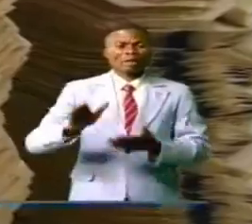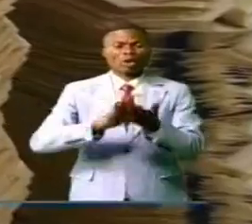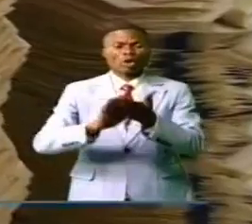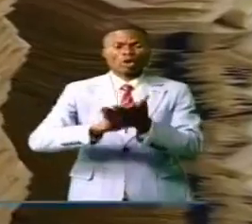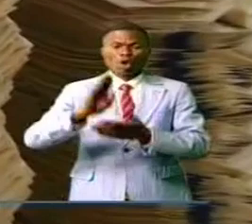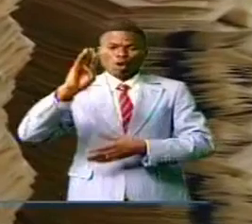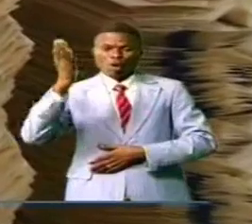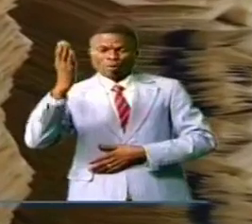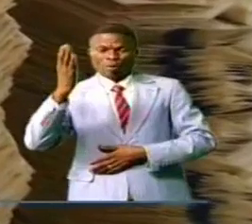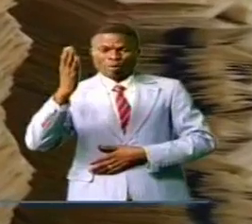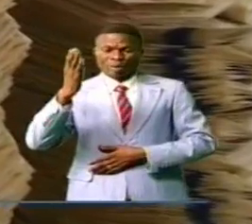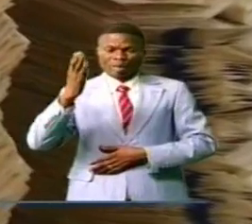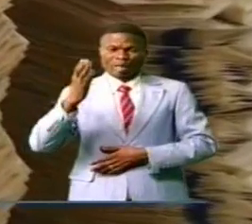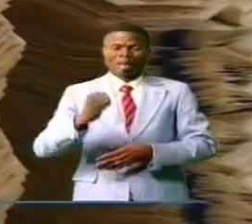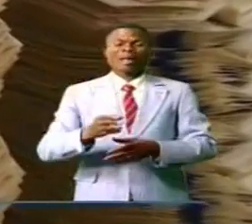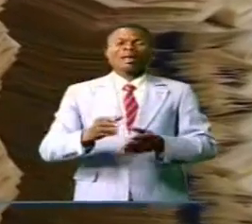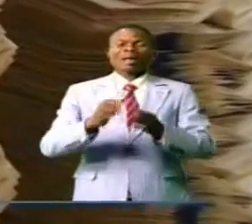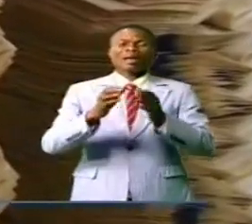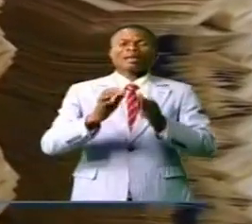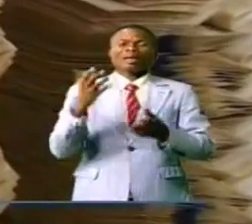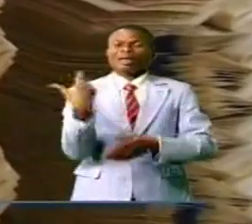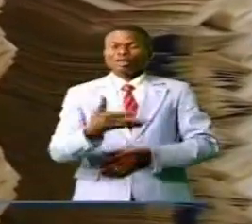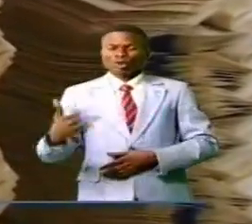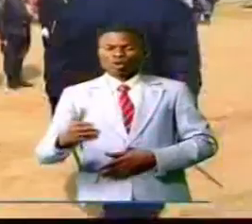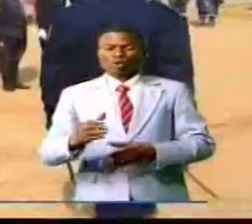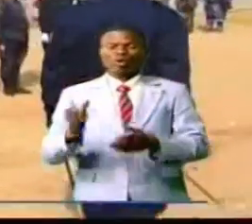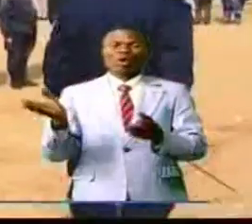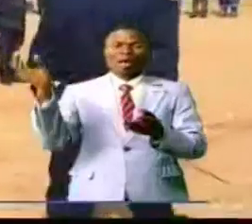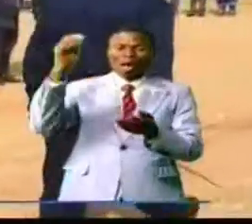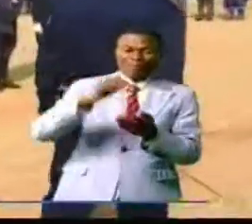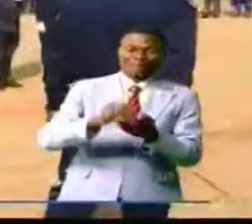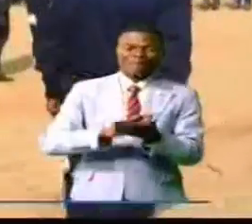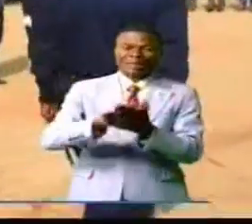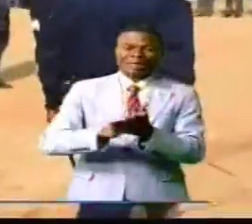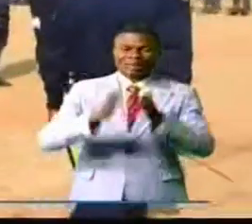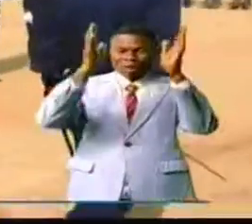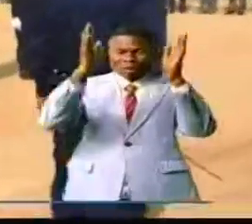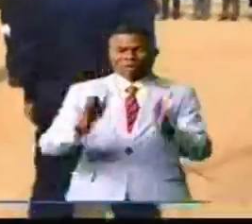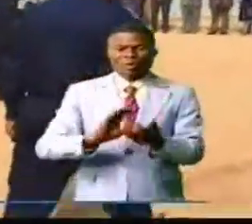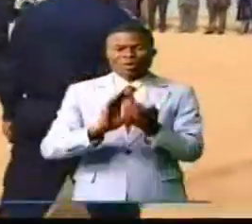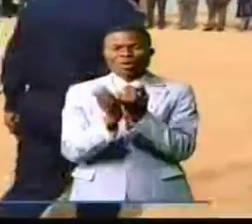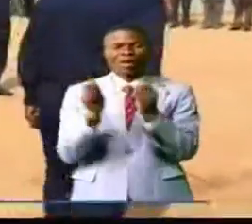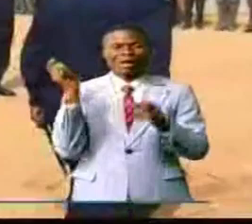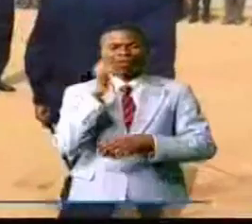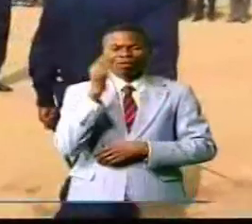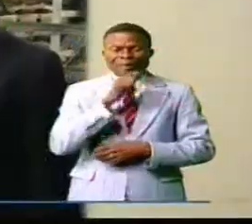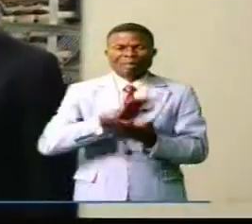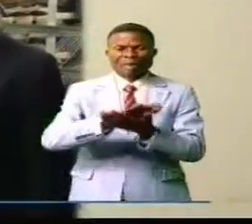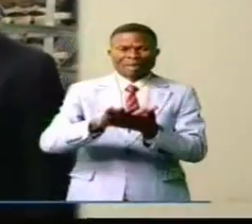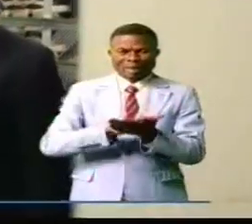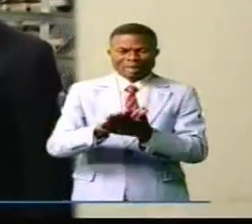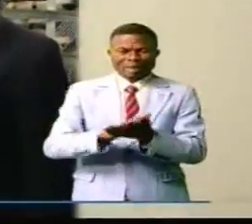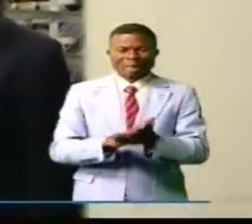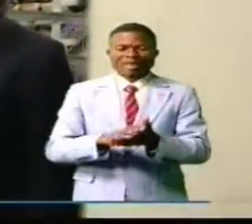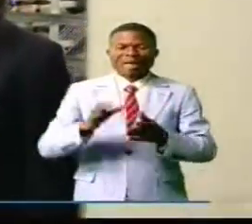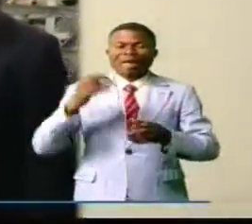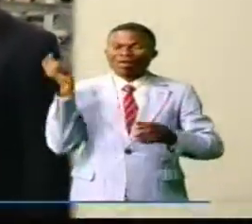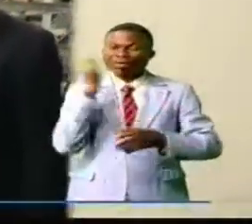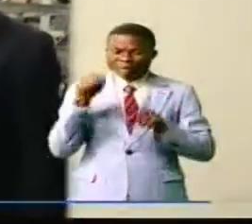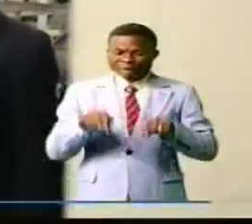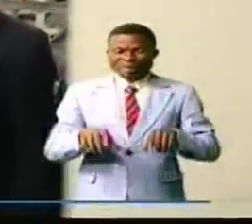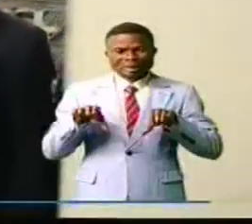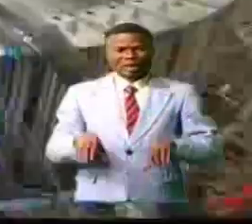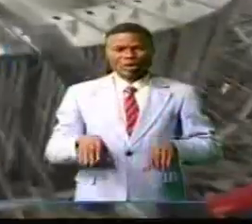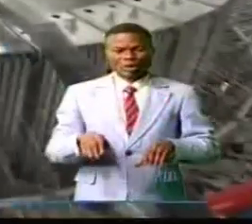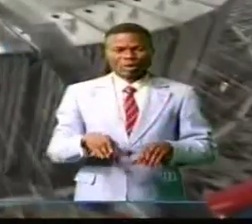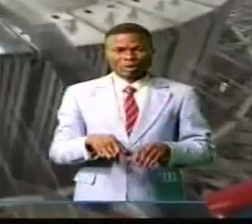c'est l'unique modèle d'emballage qui sera utilisé très prochainement dans toutes les usines de fabrication de ciment produit localement en RDC.